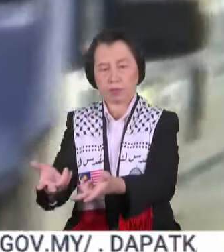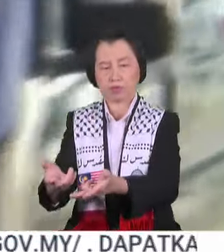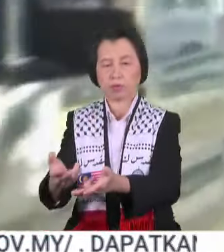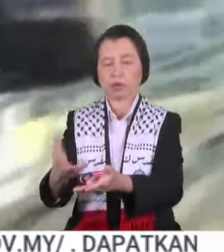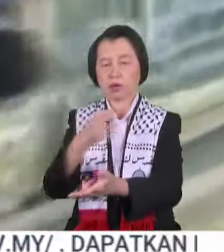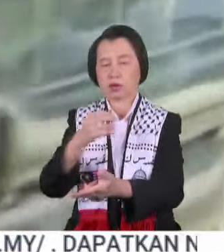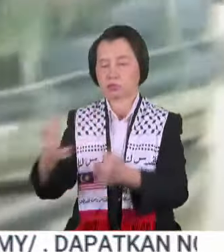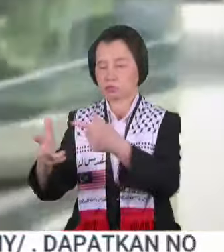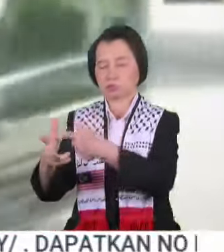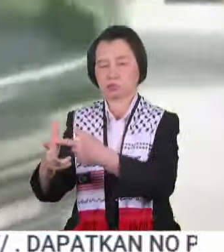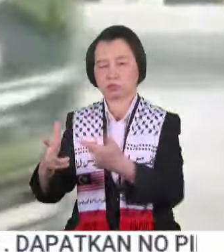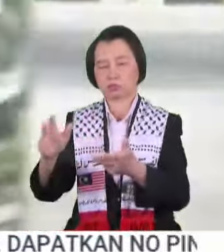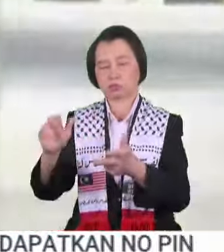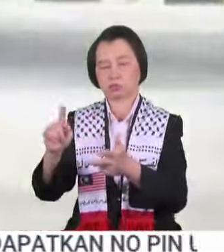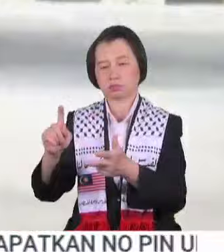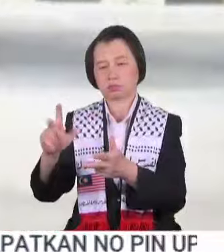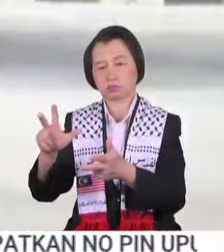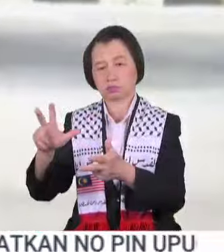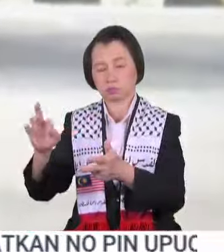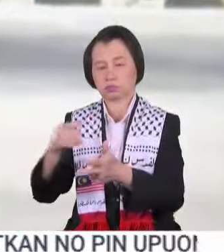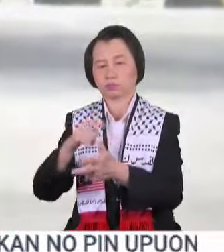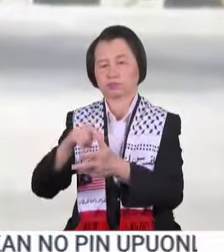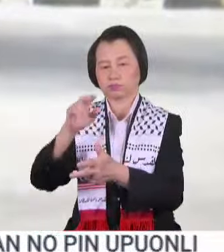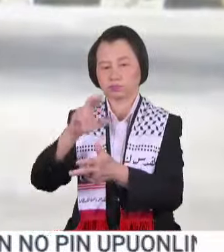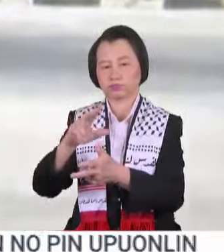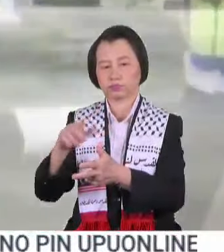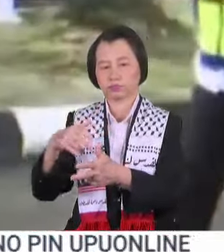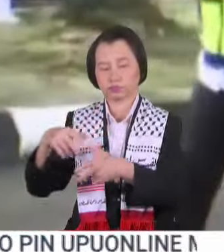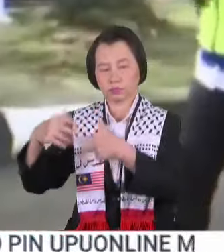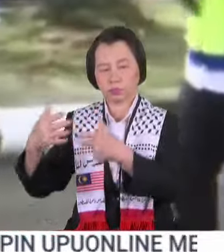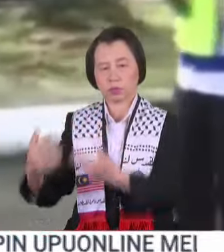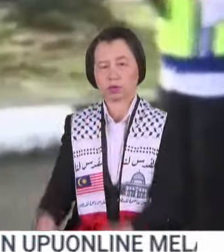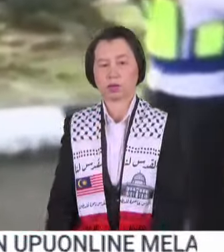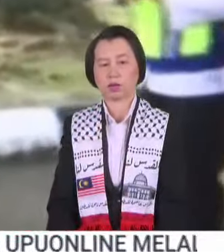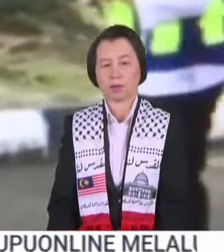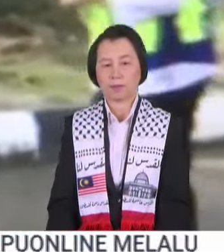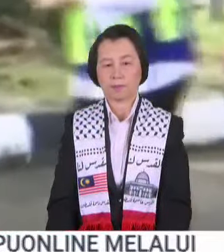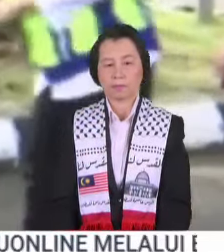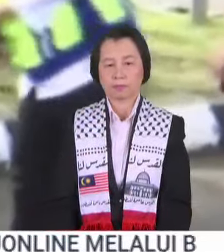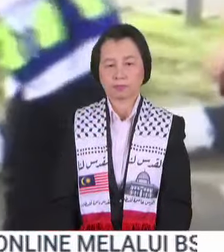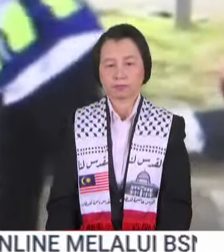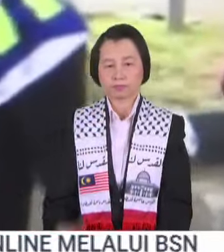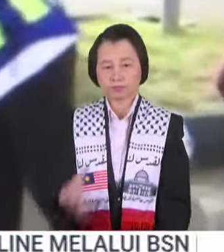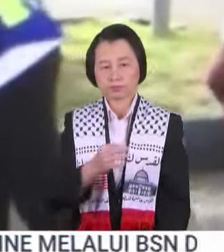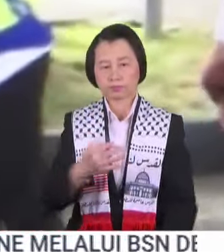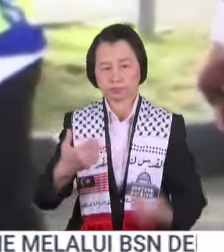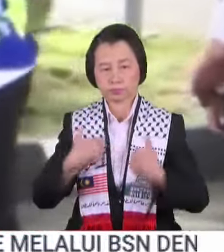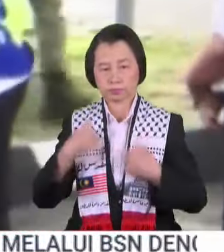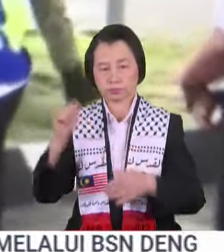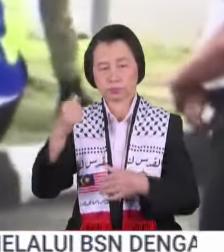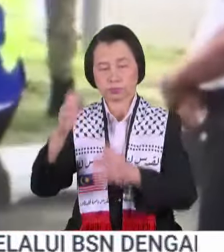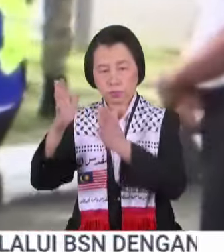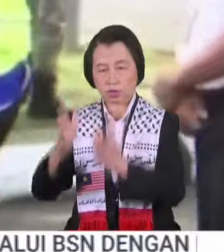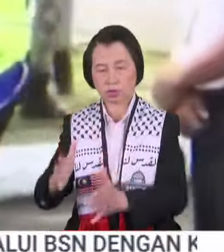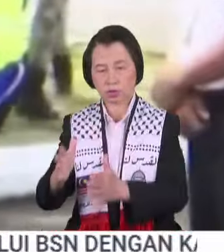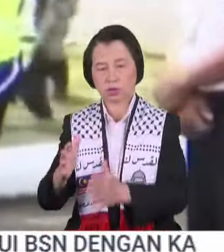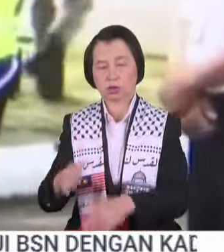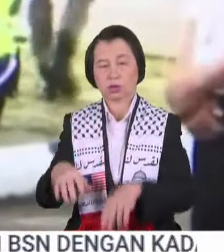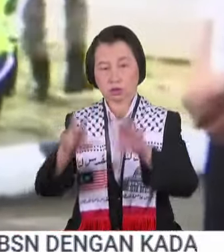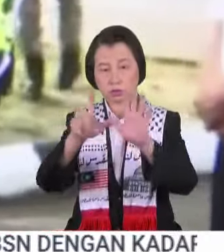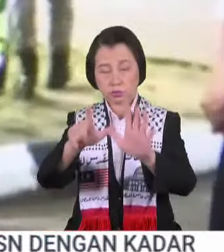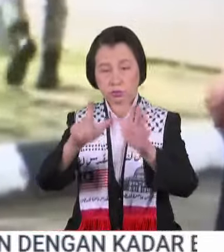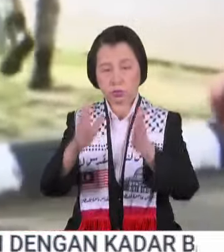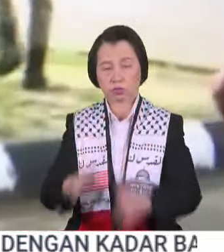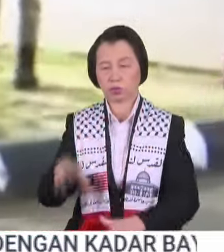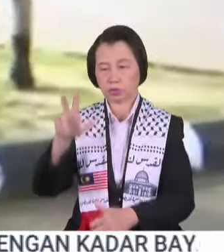HOM AW139 dan 3 lagi kru Fenet TLDM. Nahas itu mengorbankan 10 mangsa, masing-masing 7 kru